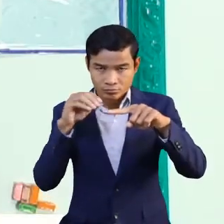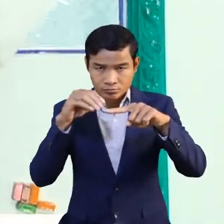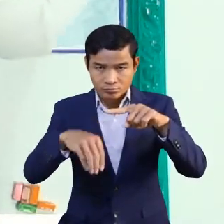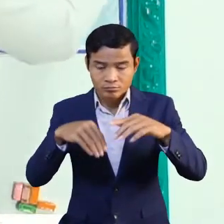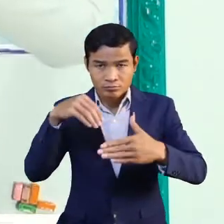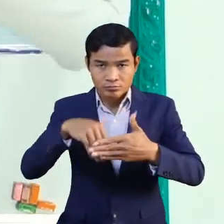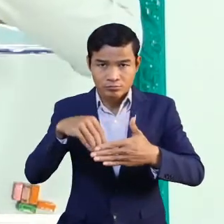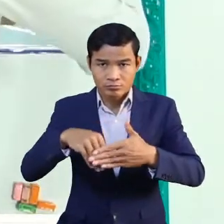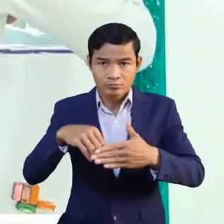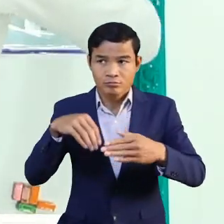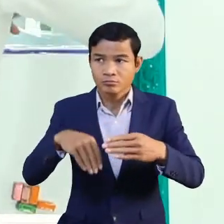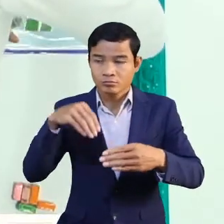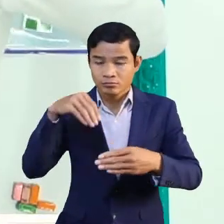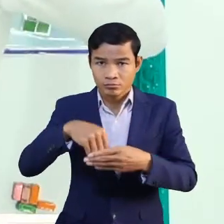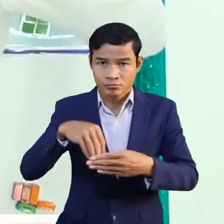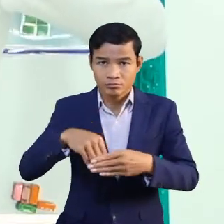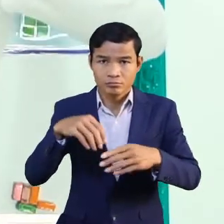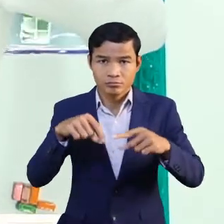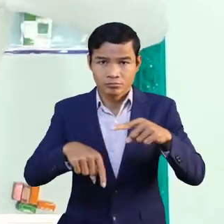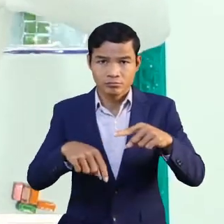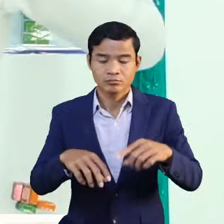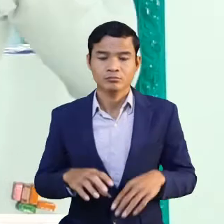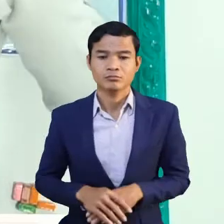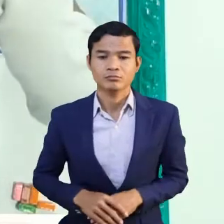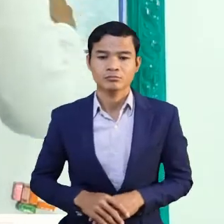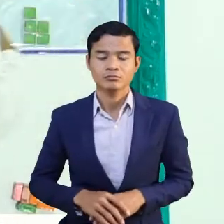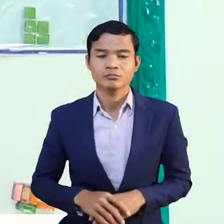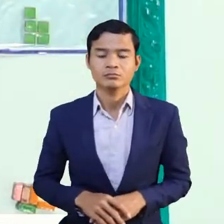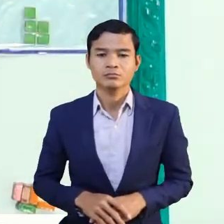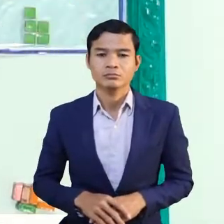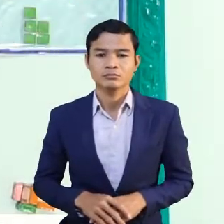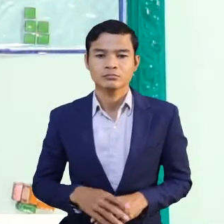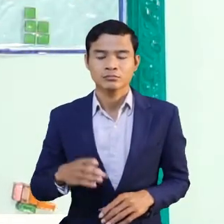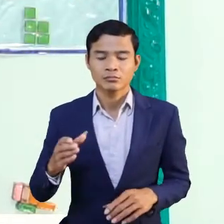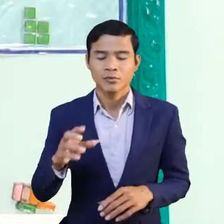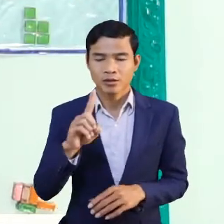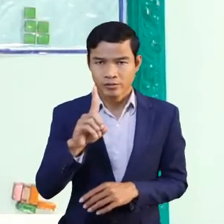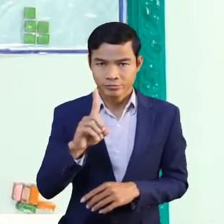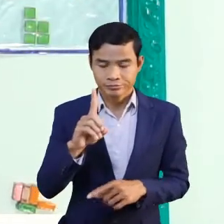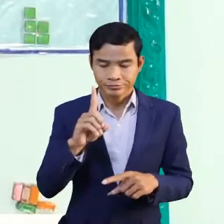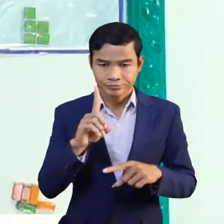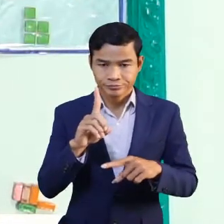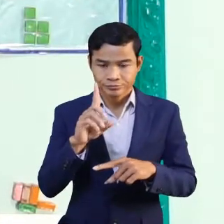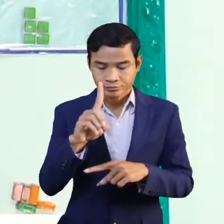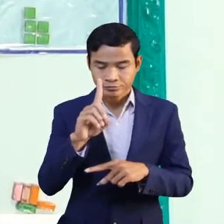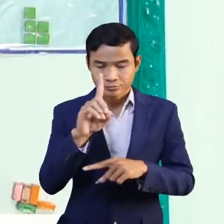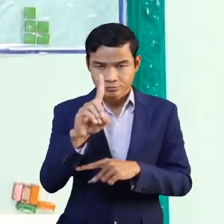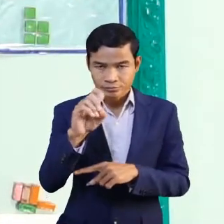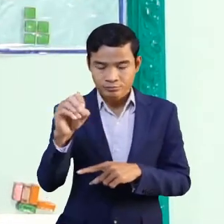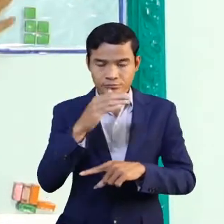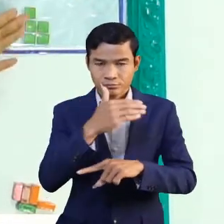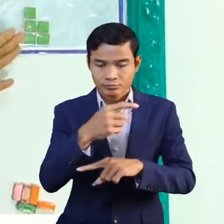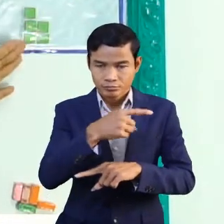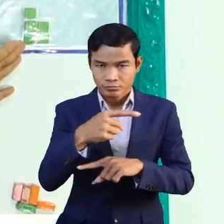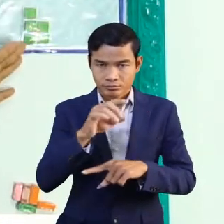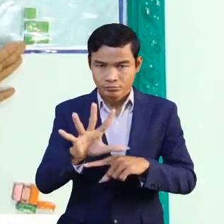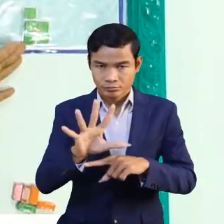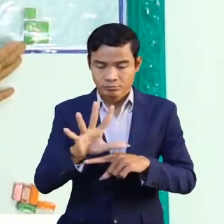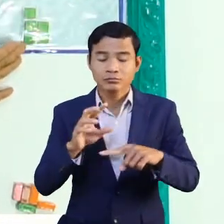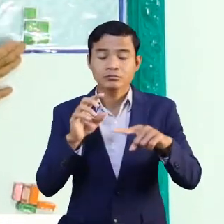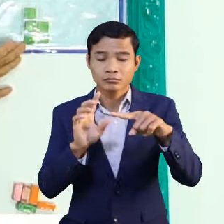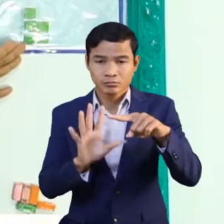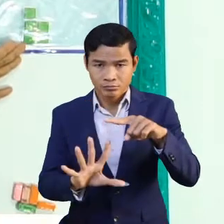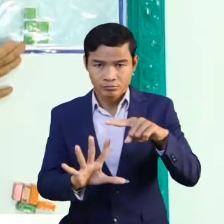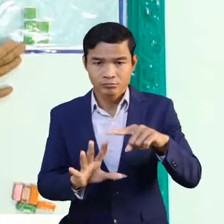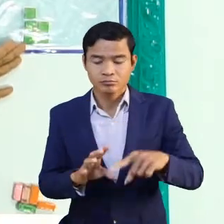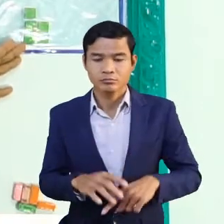ចាអ្នកគ្រូយកមកដាក់នៅកន្លែងនេះតាអញ្ចឹងចា10 10ដក5នៅសល់